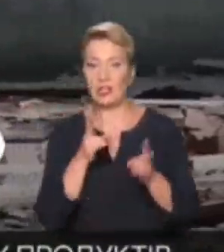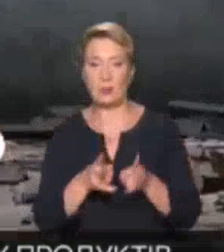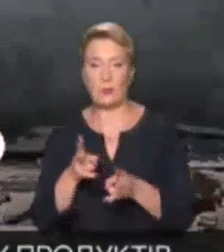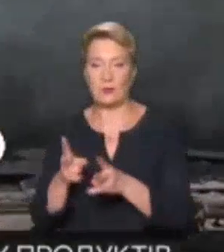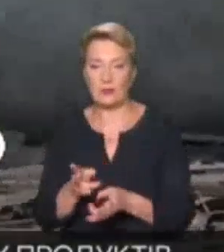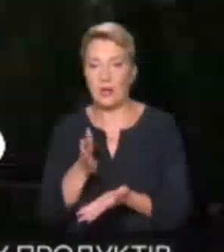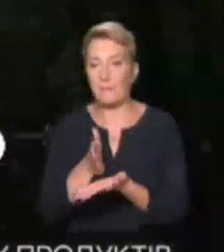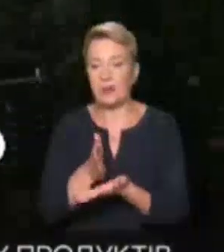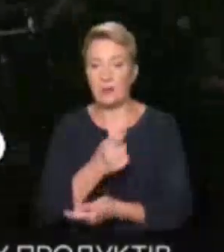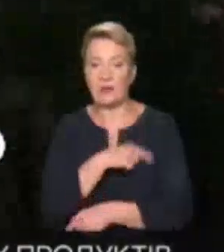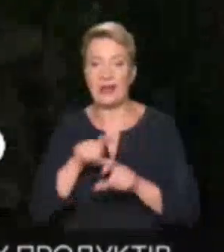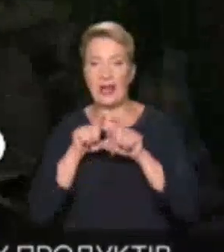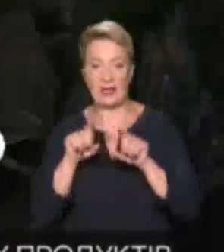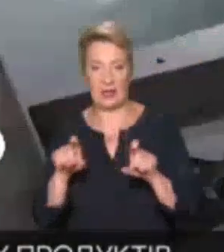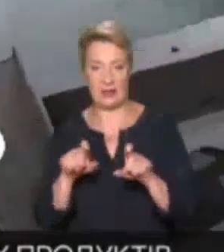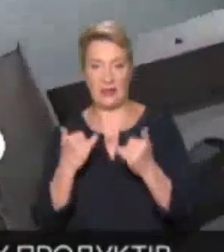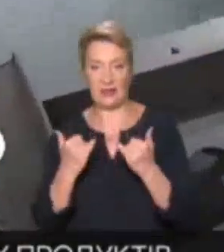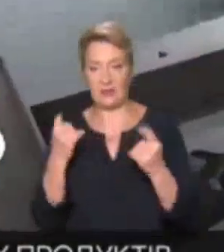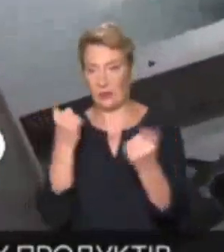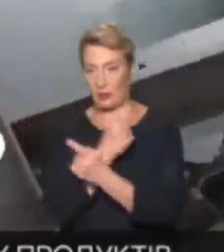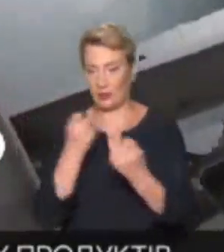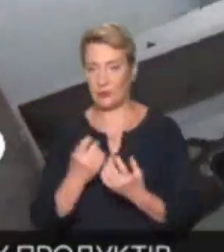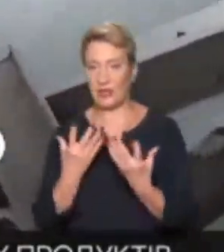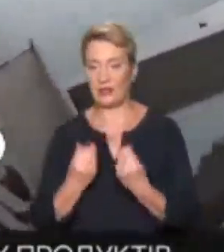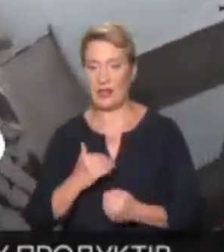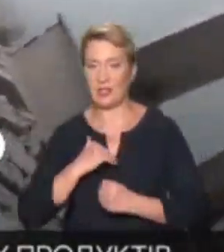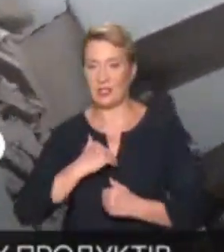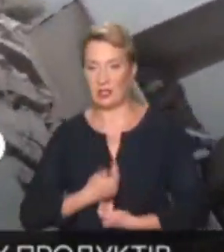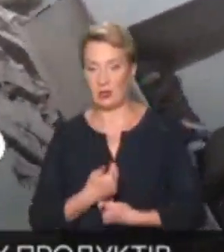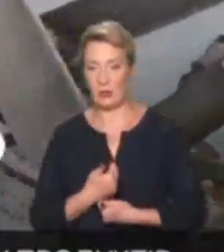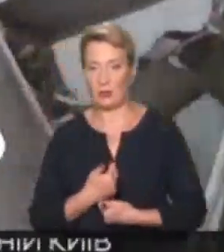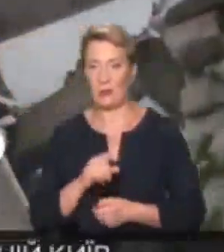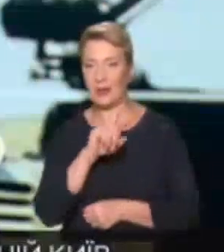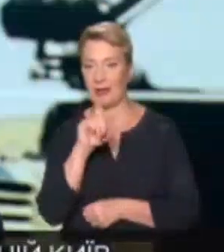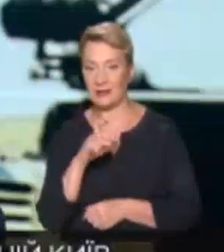постраждалих перебуває в лікарнях. Сьогодні в місті оголошено день жалоби за загиблими.